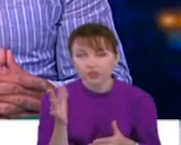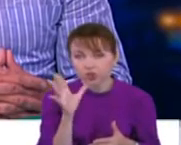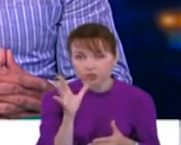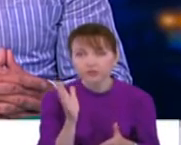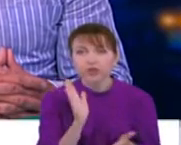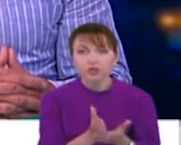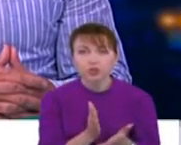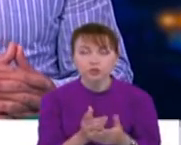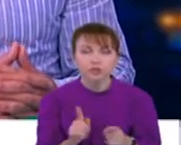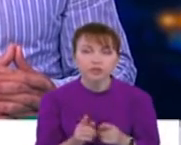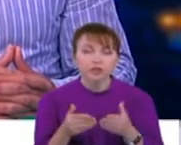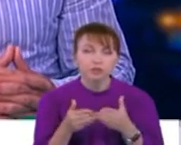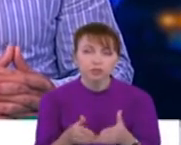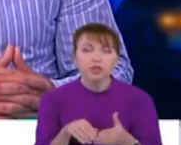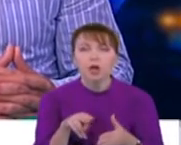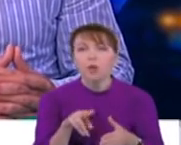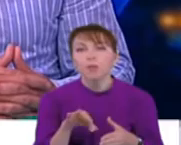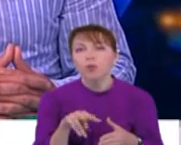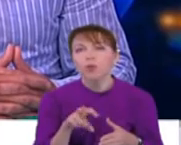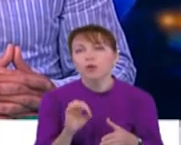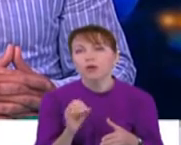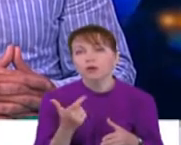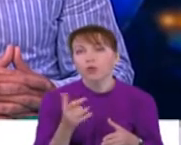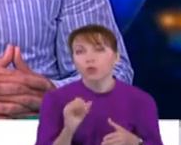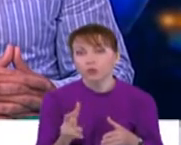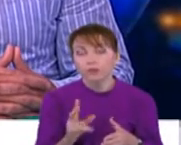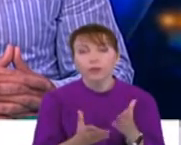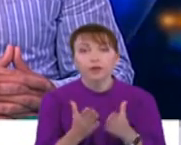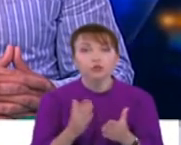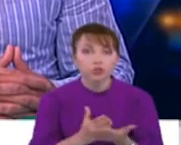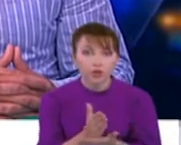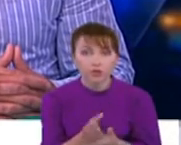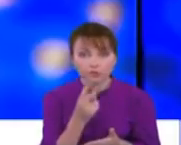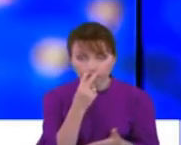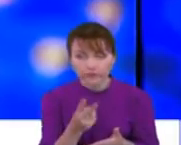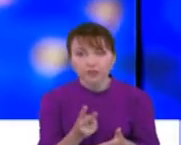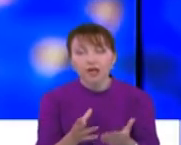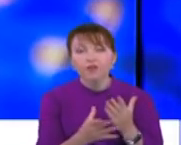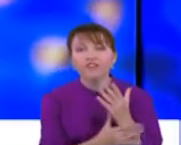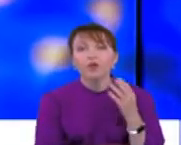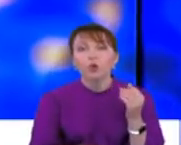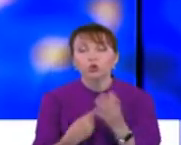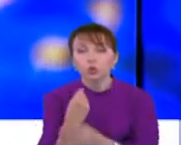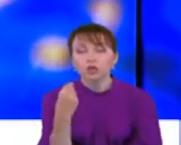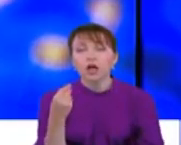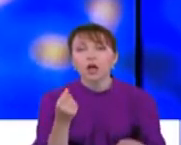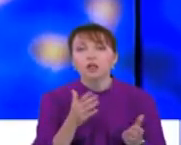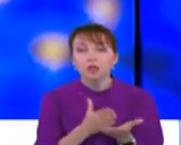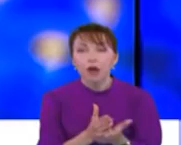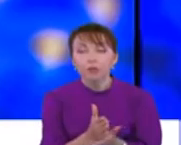існував такий морський полігон, якщо на карті можна подивитися, з Феодосії в